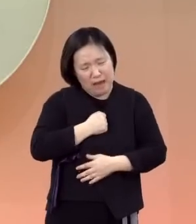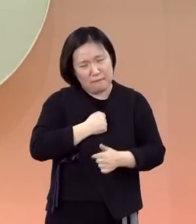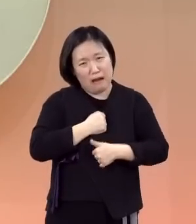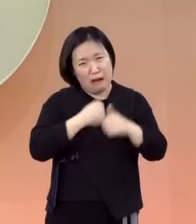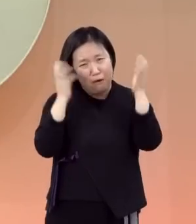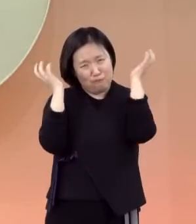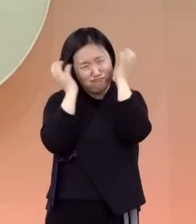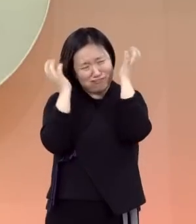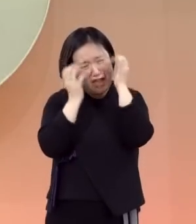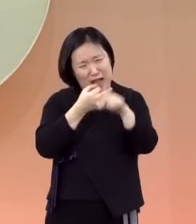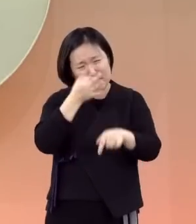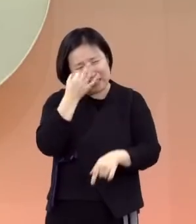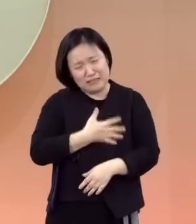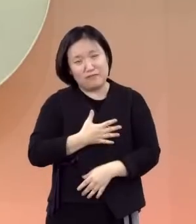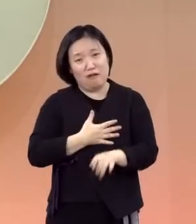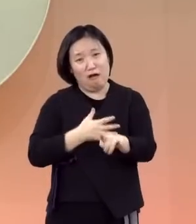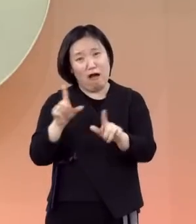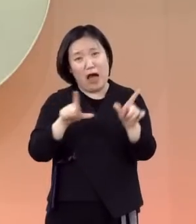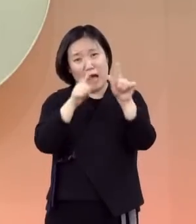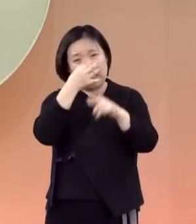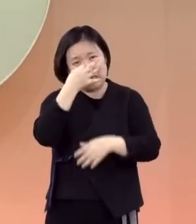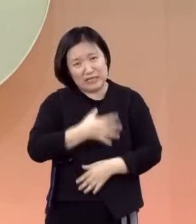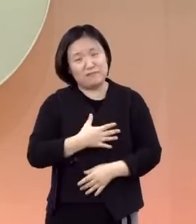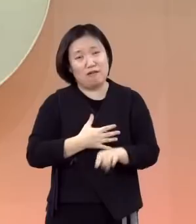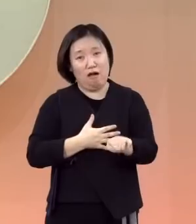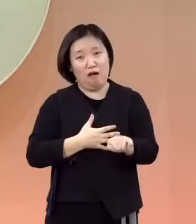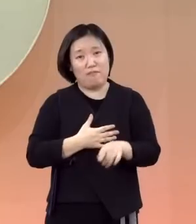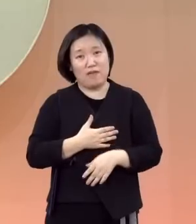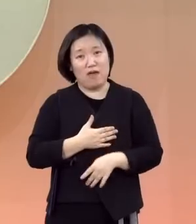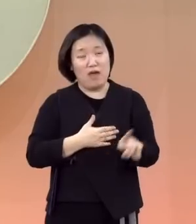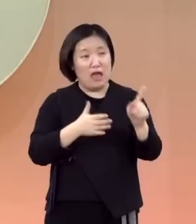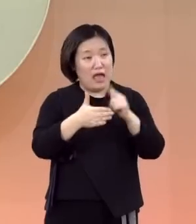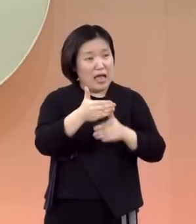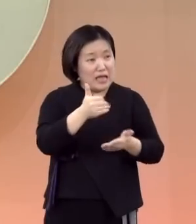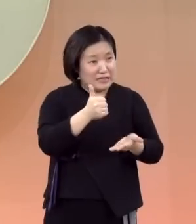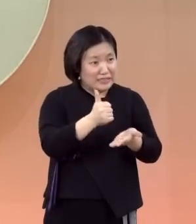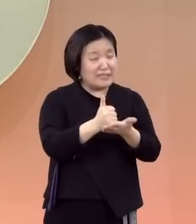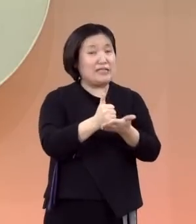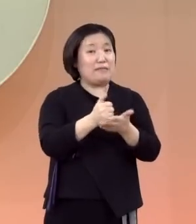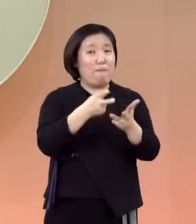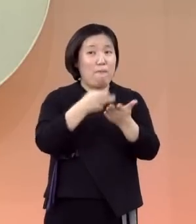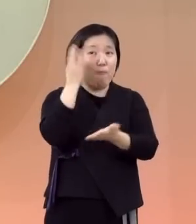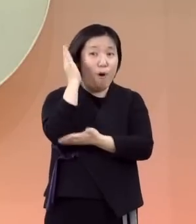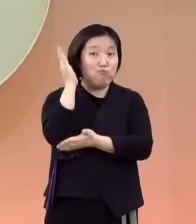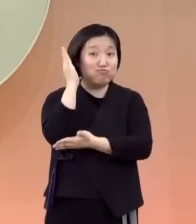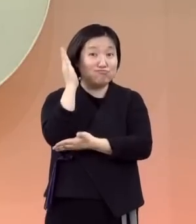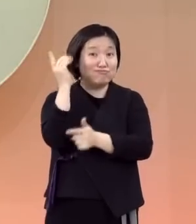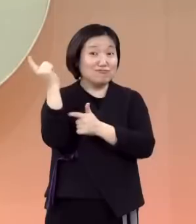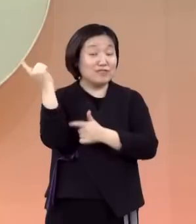괴롭고 답답해서매일매일이 힘겨운싸움이었는데,스님의법문을듣고